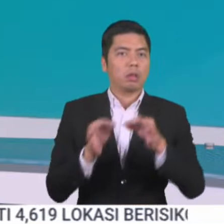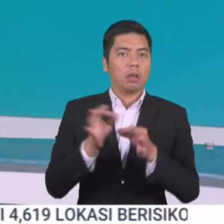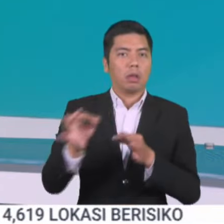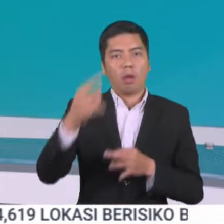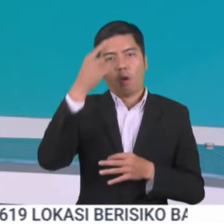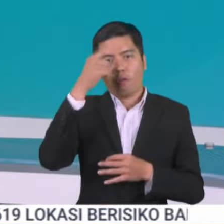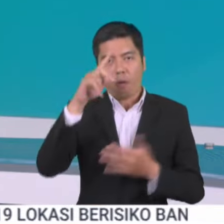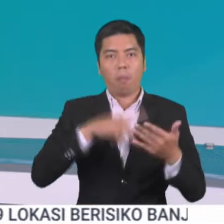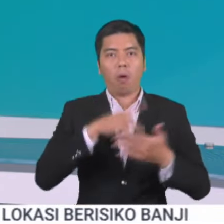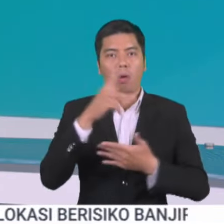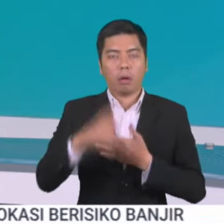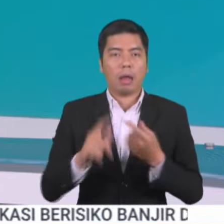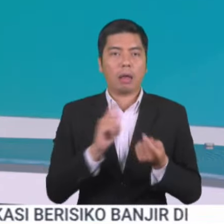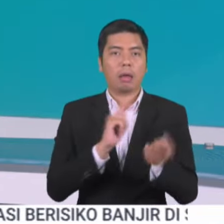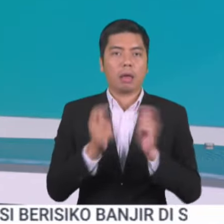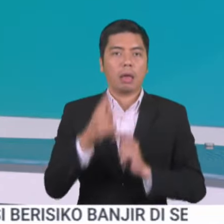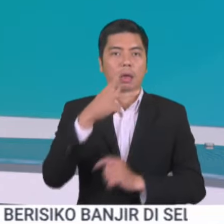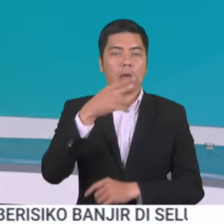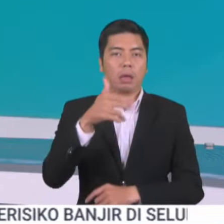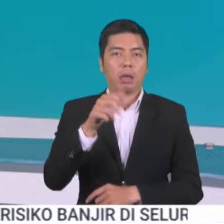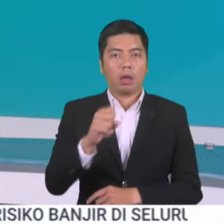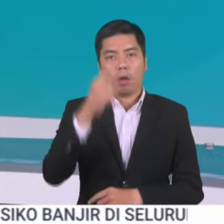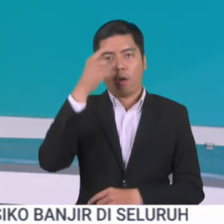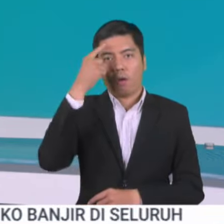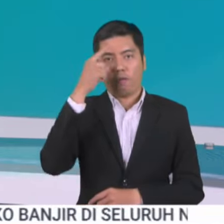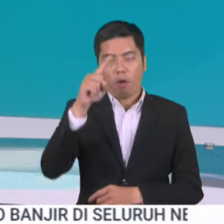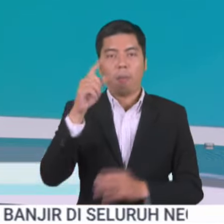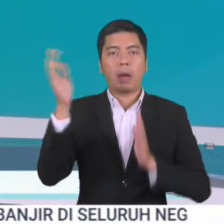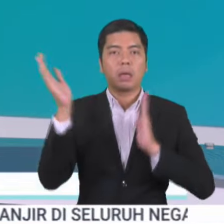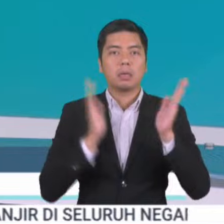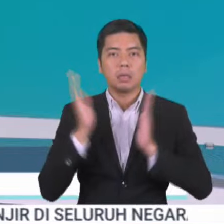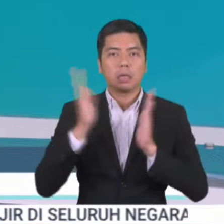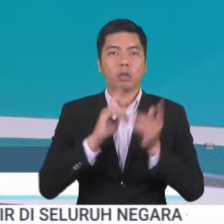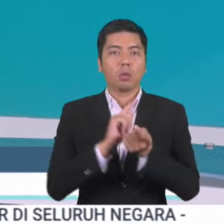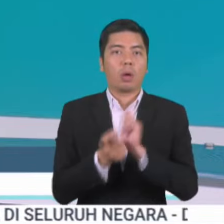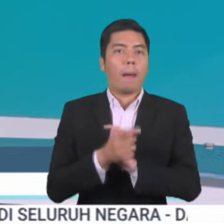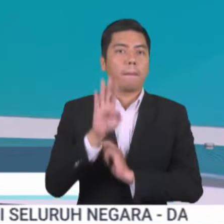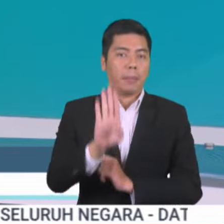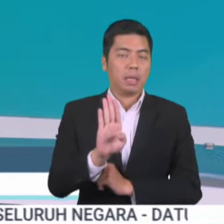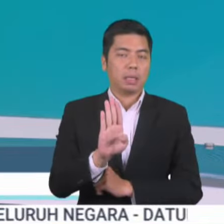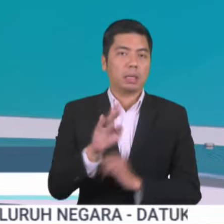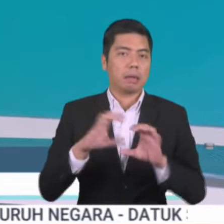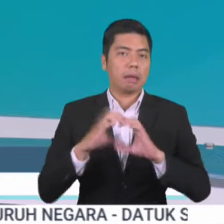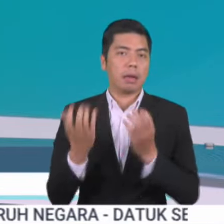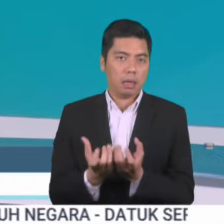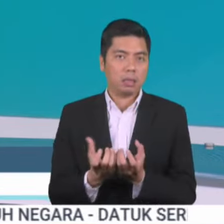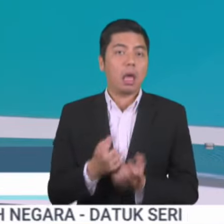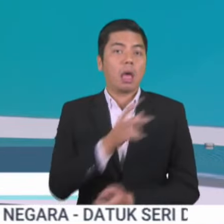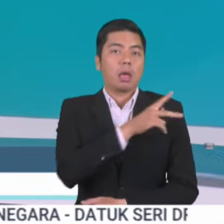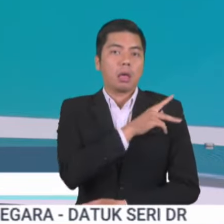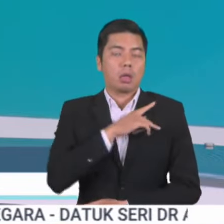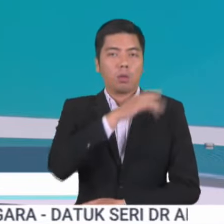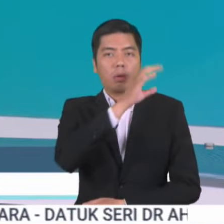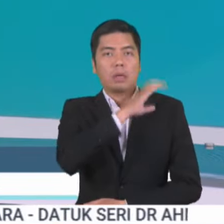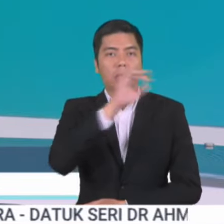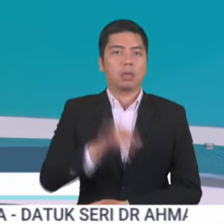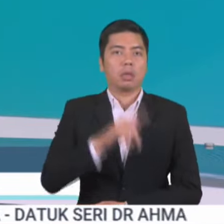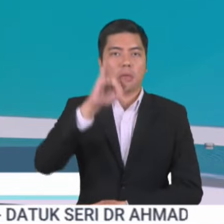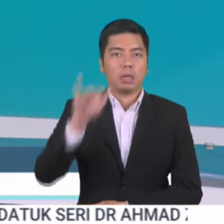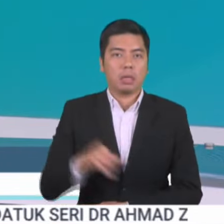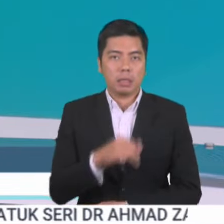bagi melayakkan menyertai program khas peralihan lesen memandu Malaysia kepada B kelas B. Ketua Pengarah JPJ Dato'